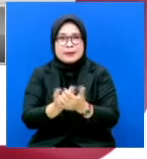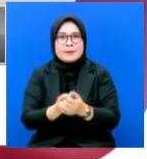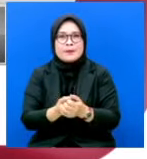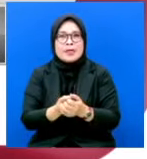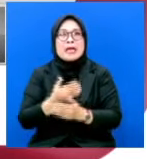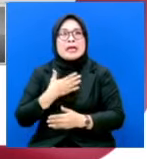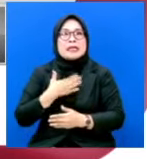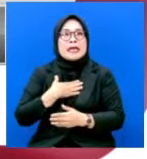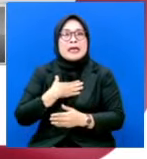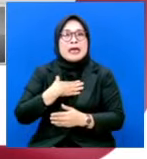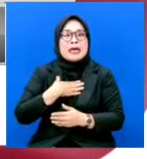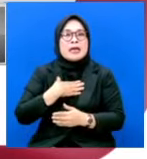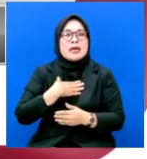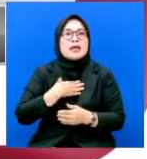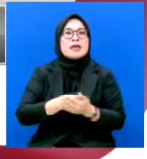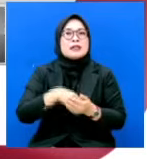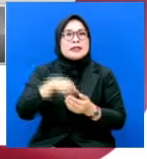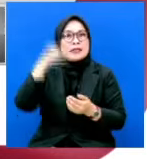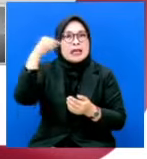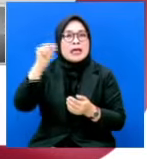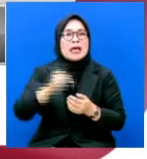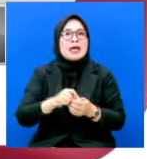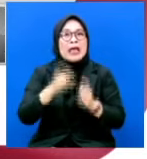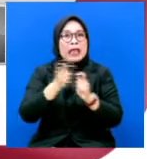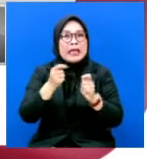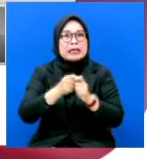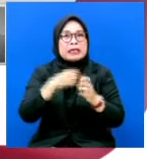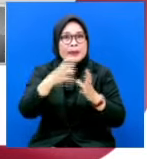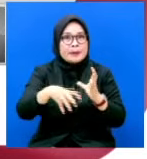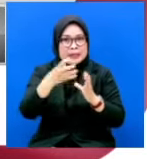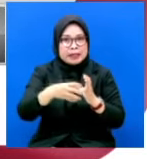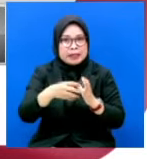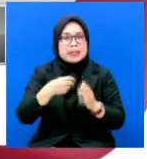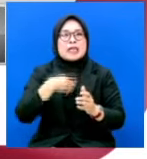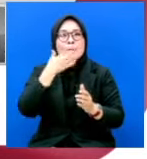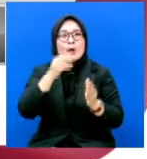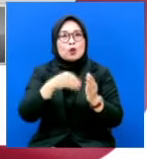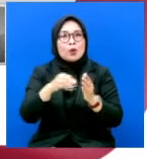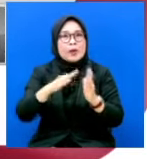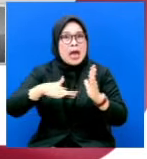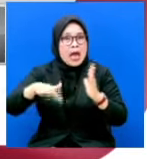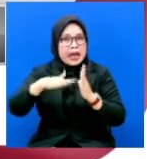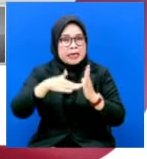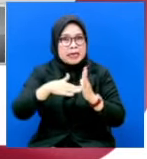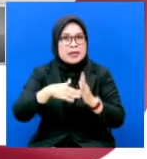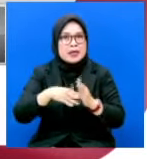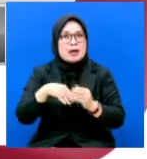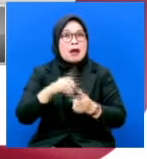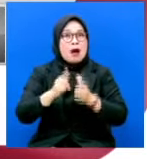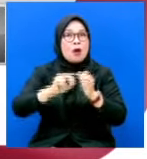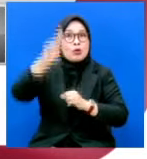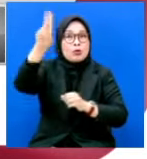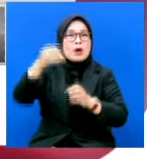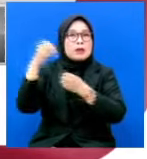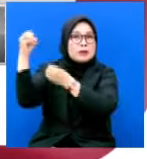saya sarjana teknik mesin saya punya skripsi terkait dengan turbin Air jika Tuhan berkenan saya